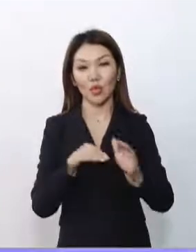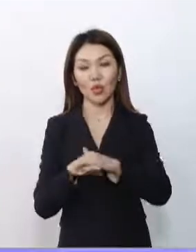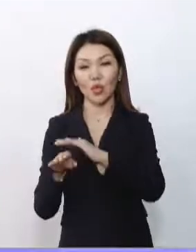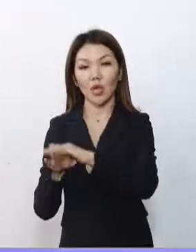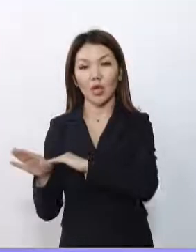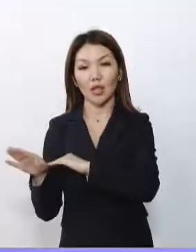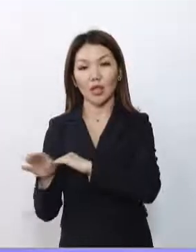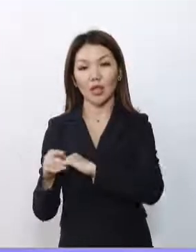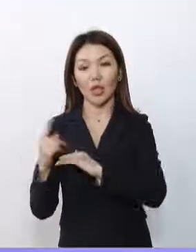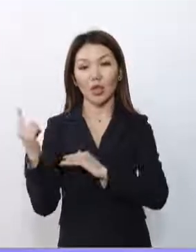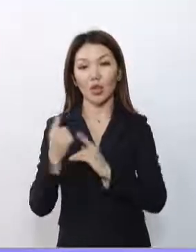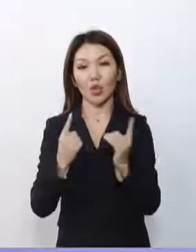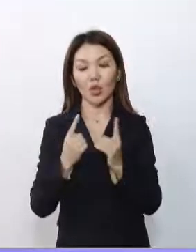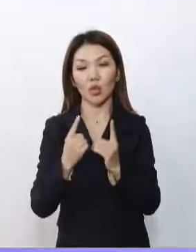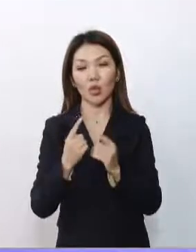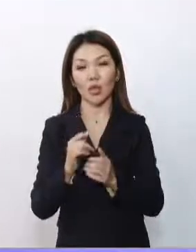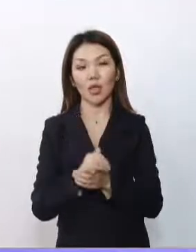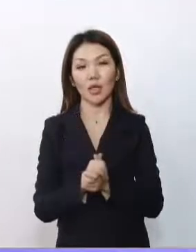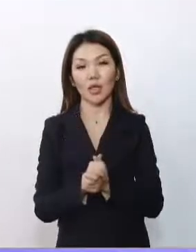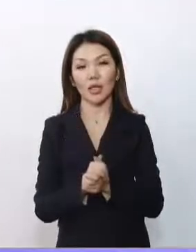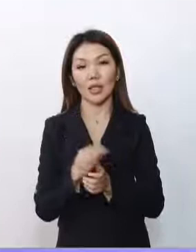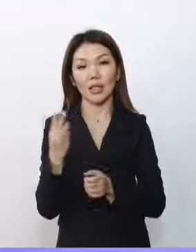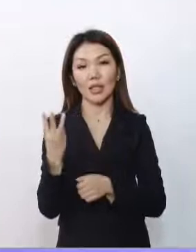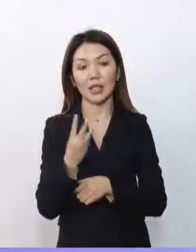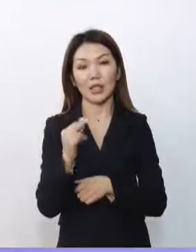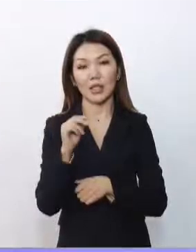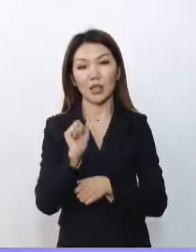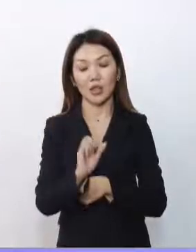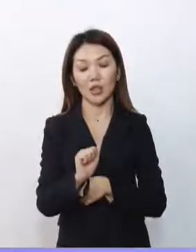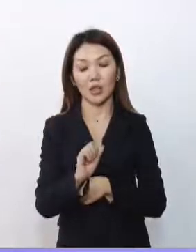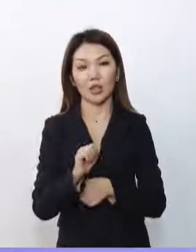от друга за три часа